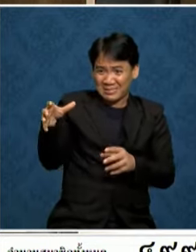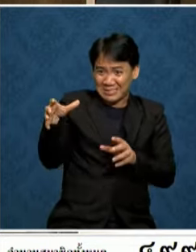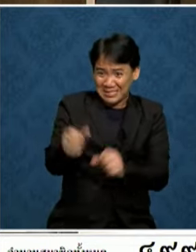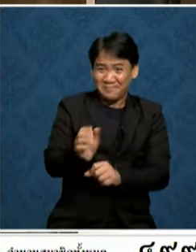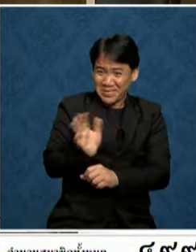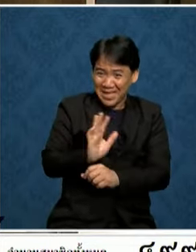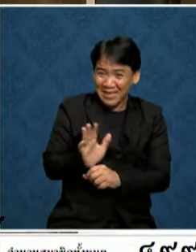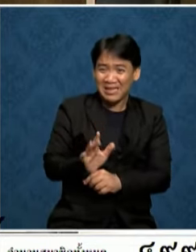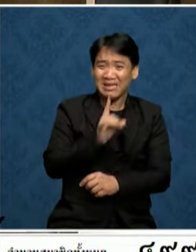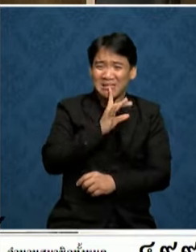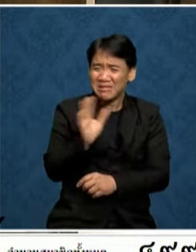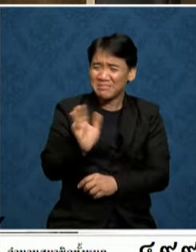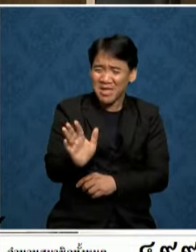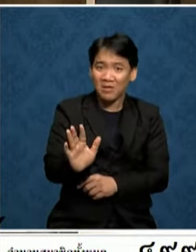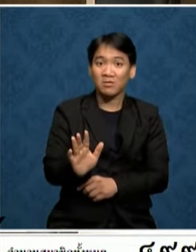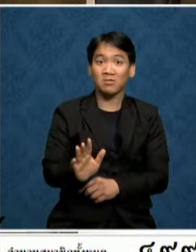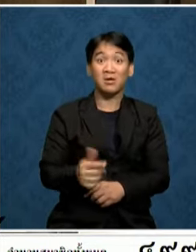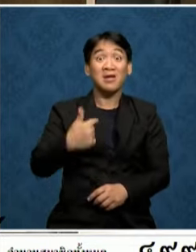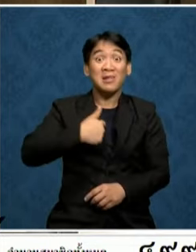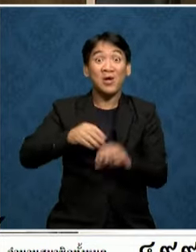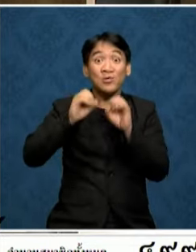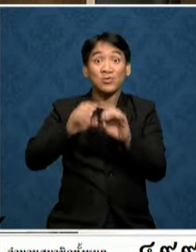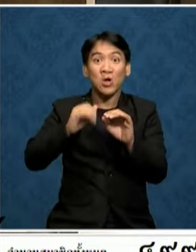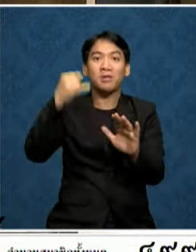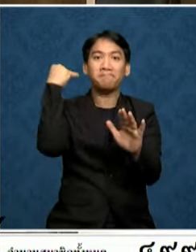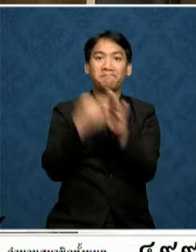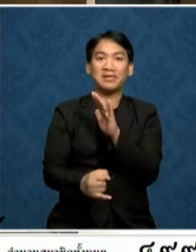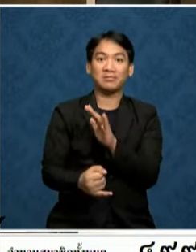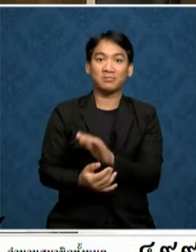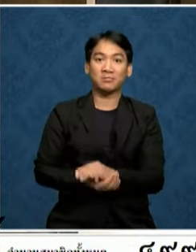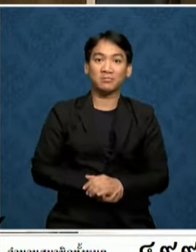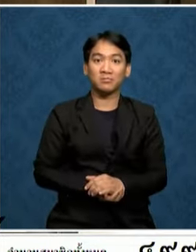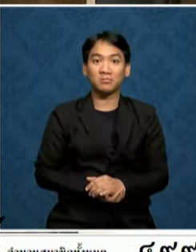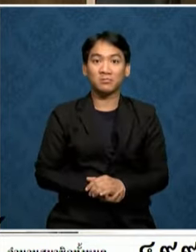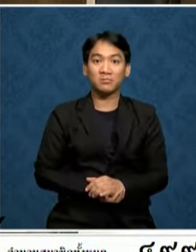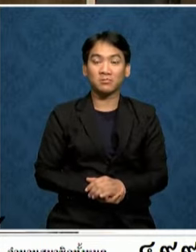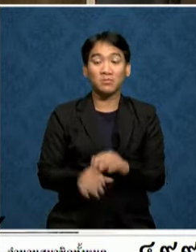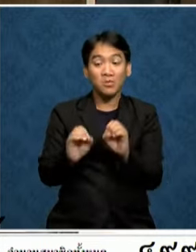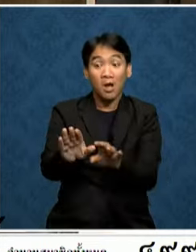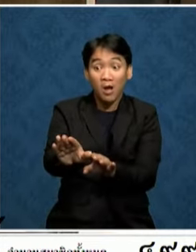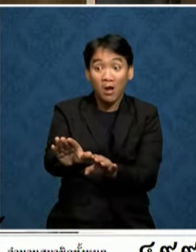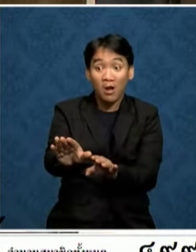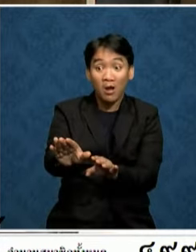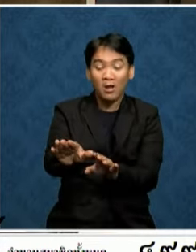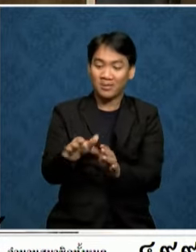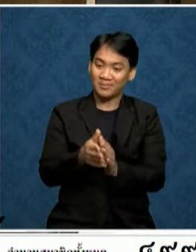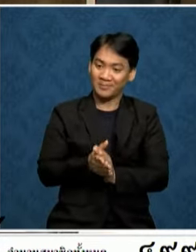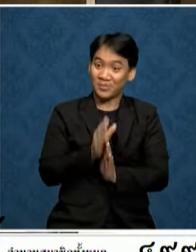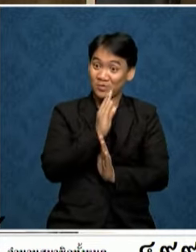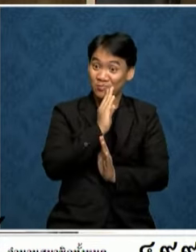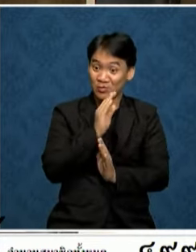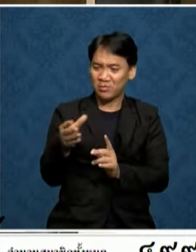วิธีการสอนที่ผิดนะคะเรากำลังเสียโอกาสในการที่เราได้สอนลูกค่ะเราต้องบอกเว่าถ้าจับเนี่ยมันจะ